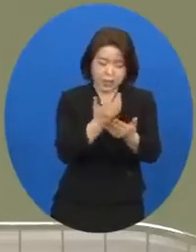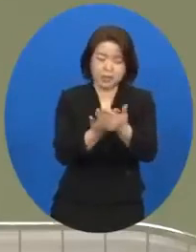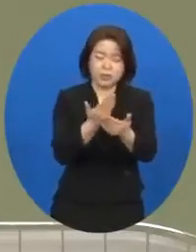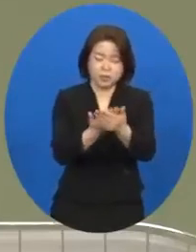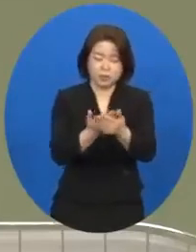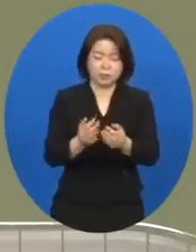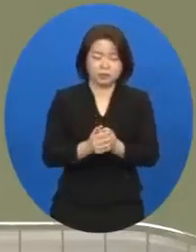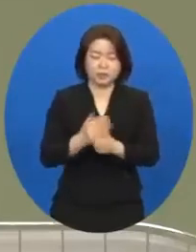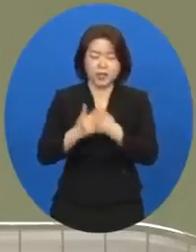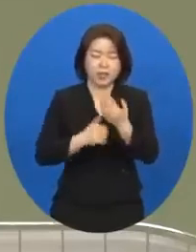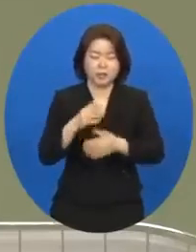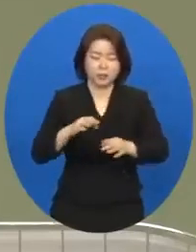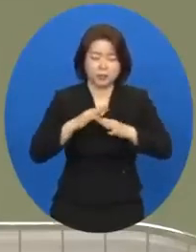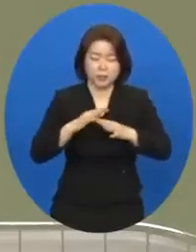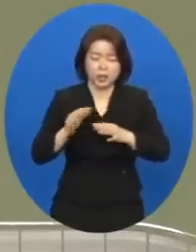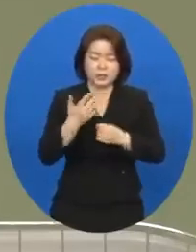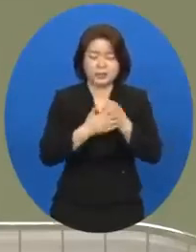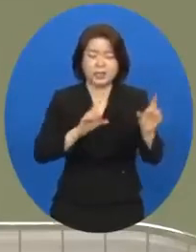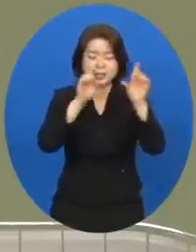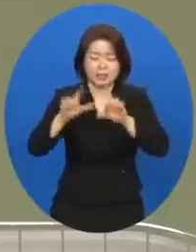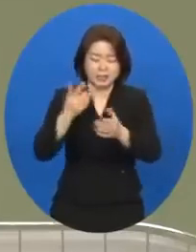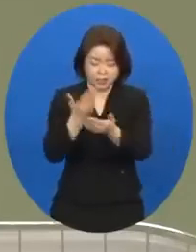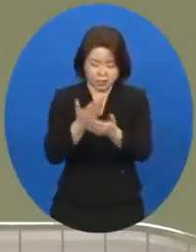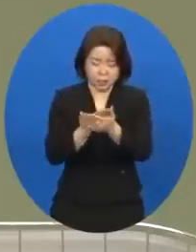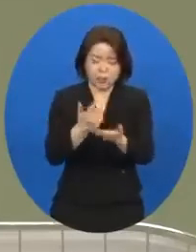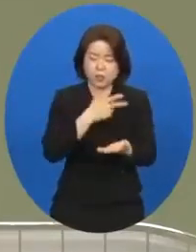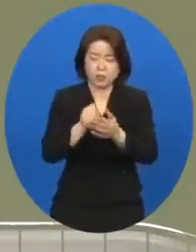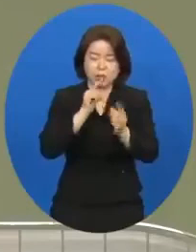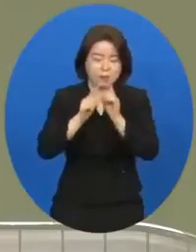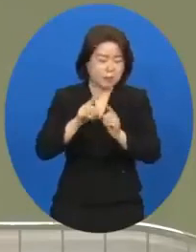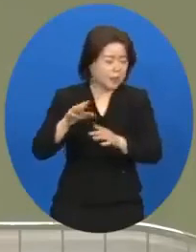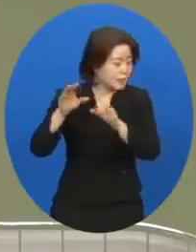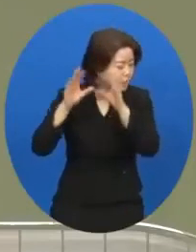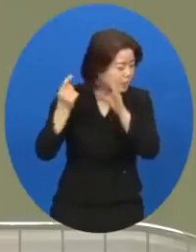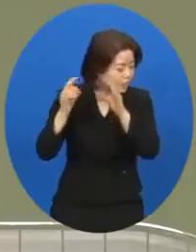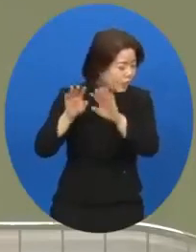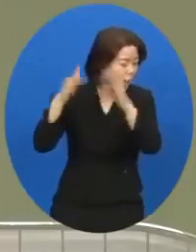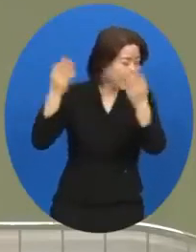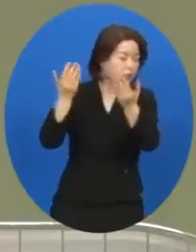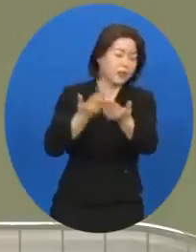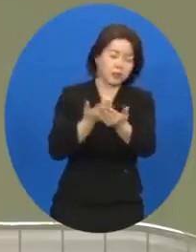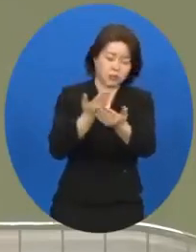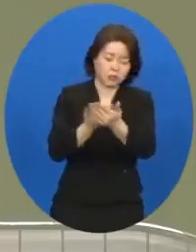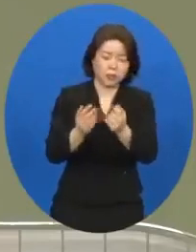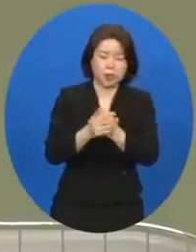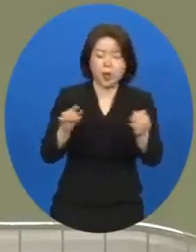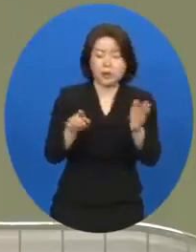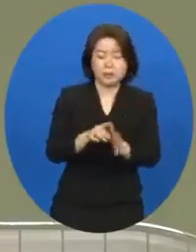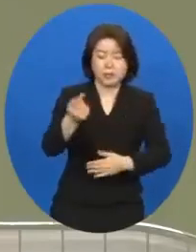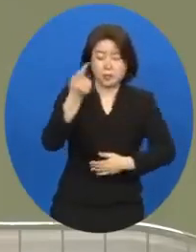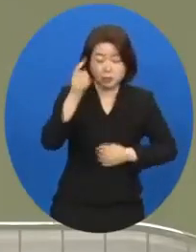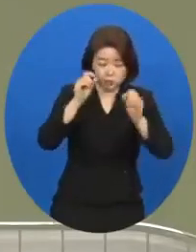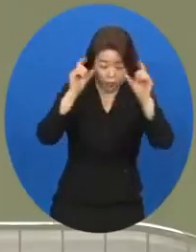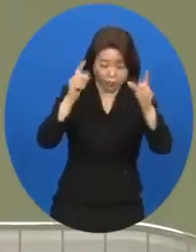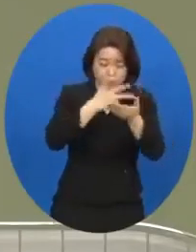하나님의 놀라우신 은혜의 삶을 살아가게 하소서, 주의 말씀을 듣는 귀가 열리게 하시고 믿음의 눈을